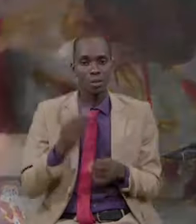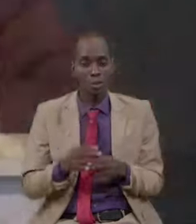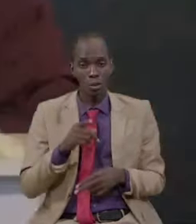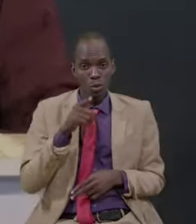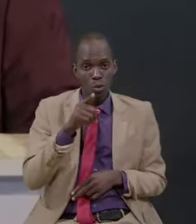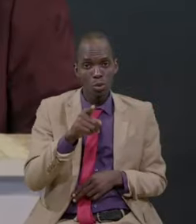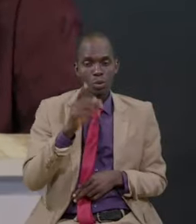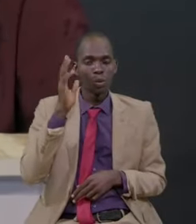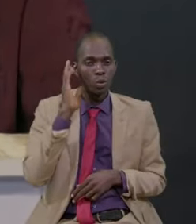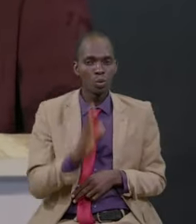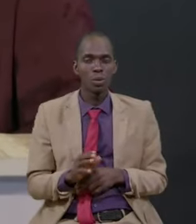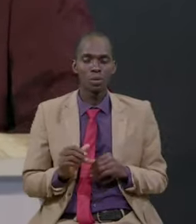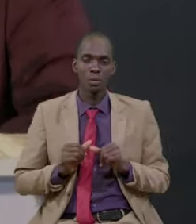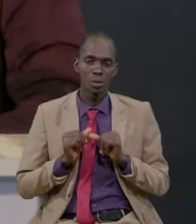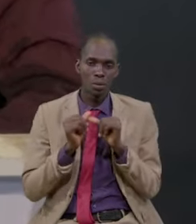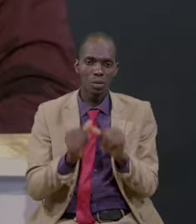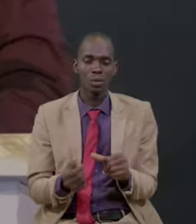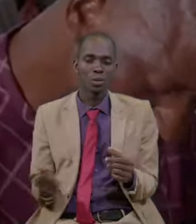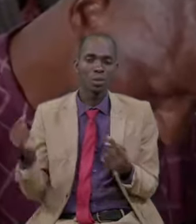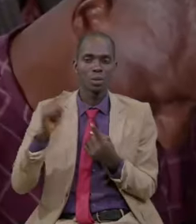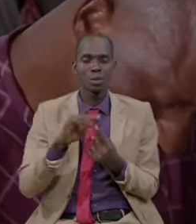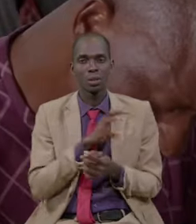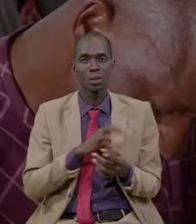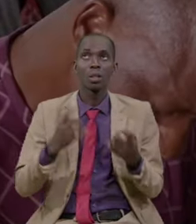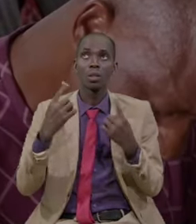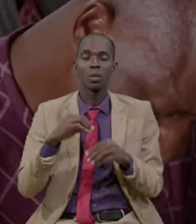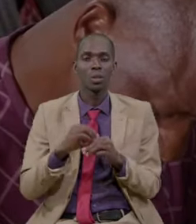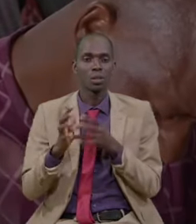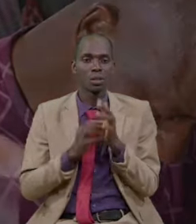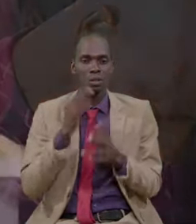Tu feras valoir jusqu'à ce qu'il vienne.